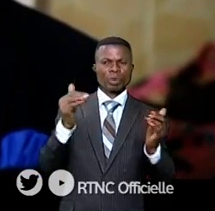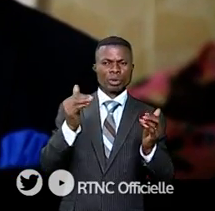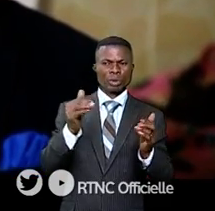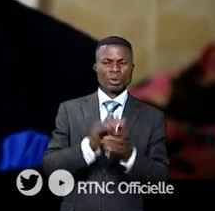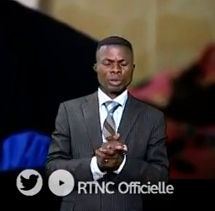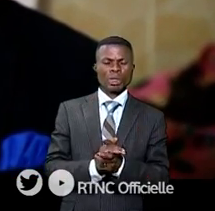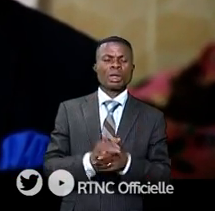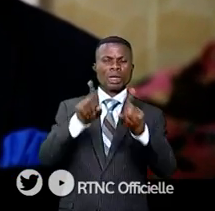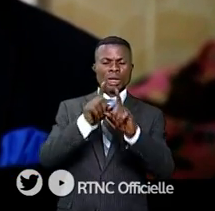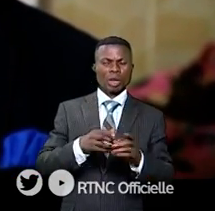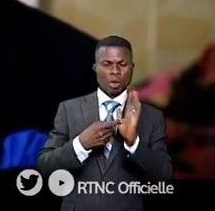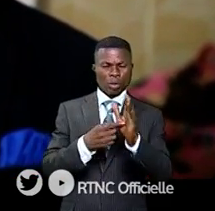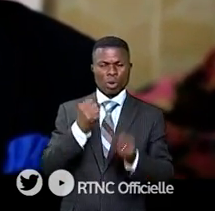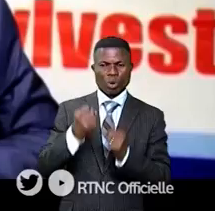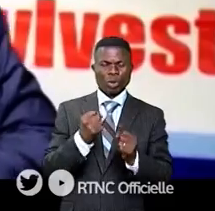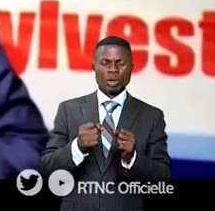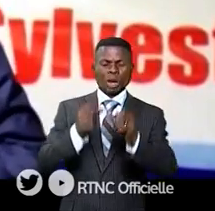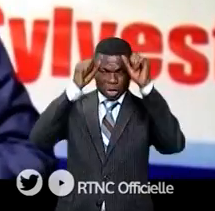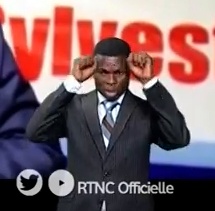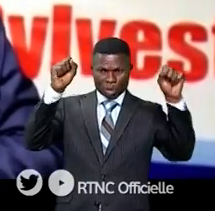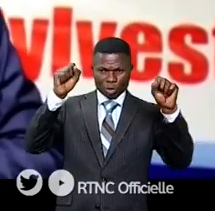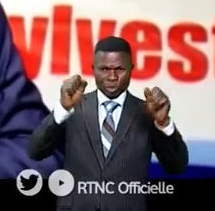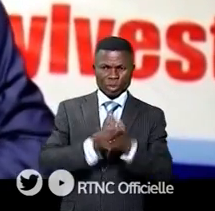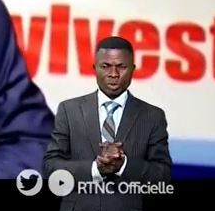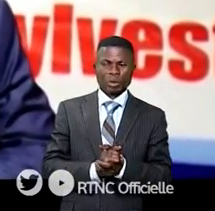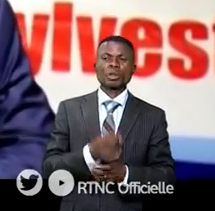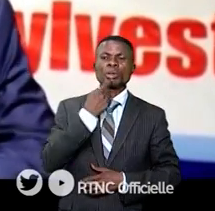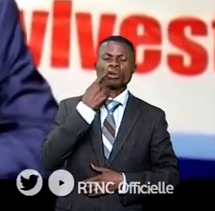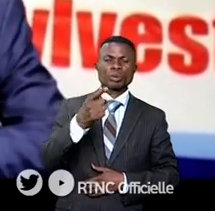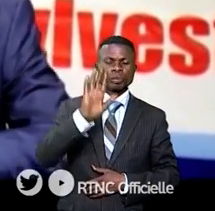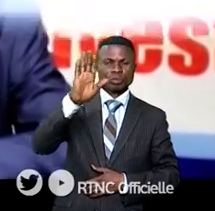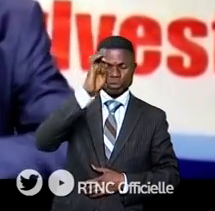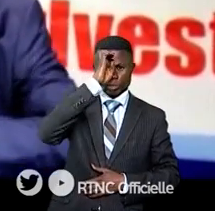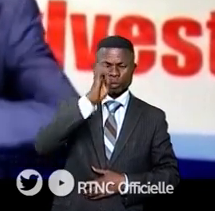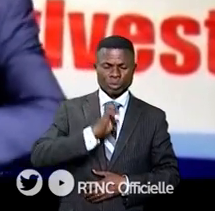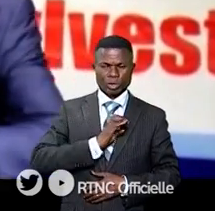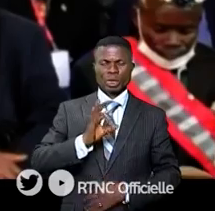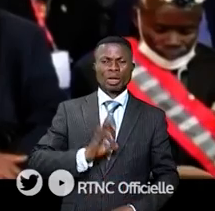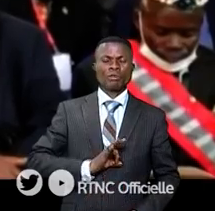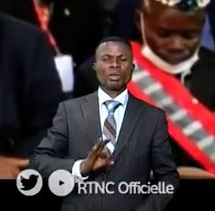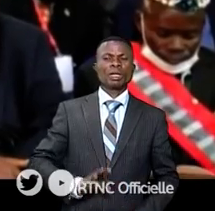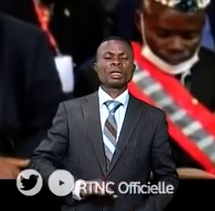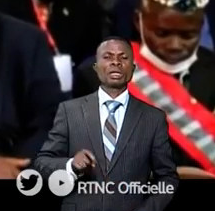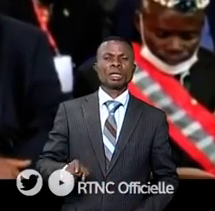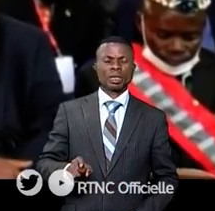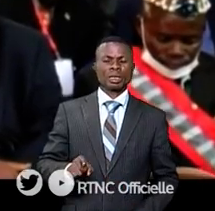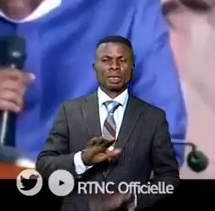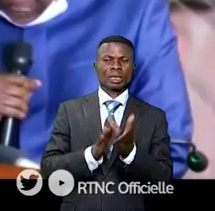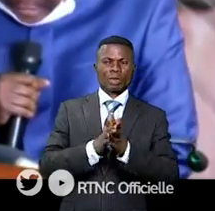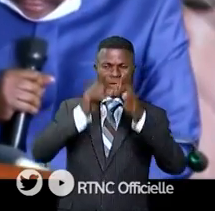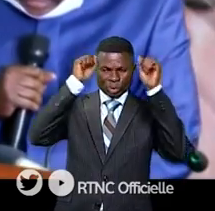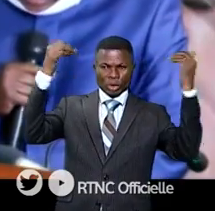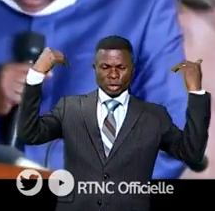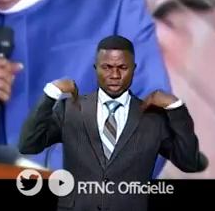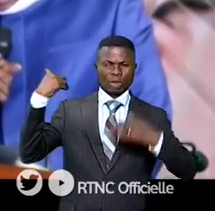du pouvoir entre les présidents entrants, j'ai cité son Excellence Félix-Antoine Tshisekedi Tshilombo, chef